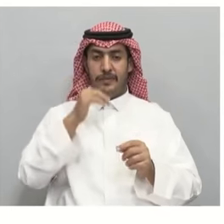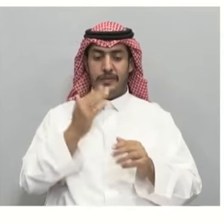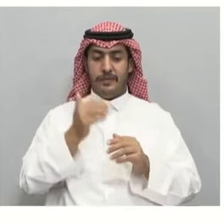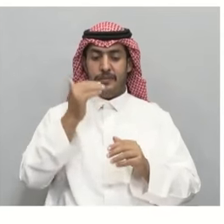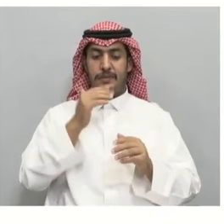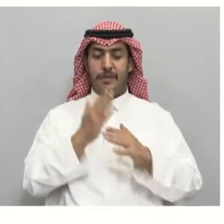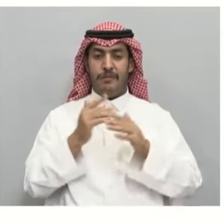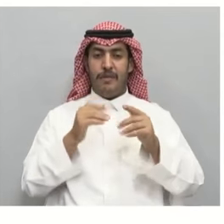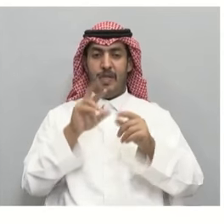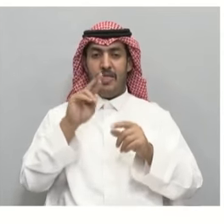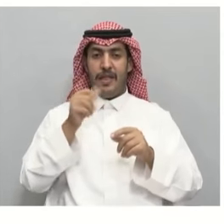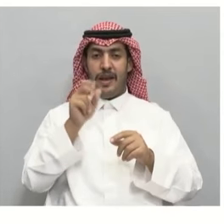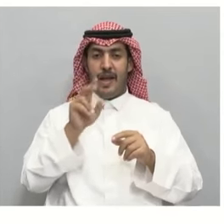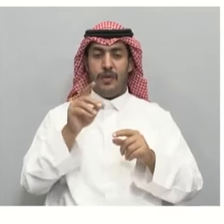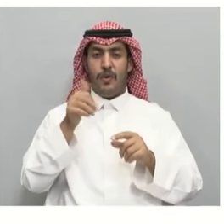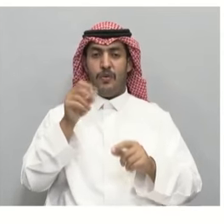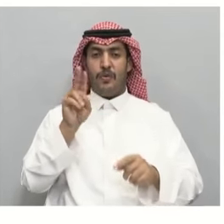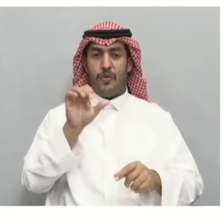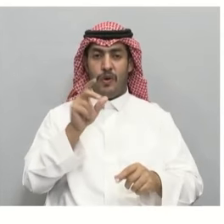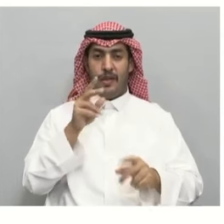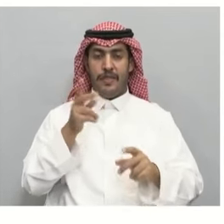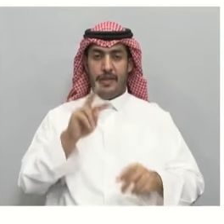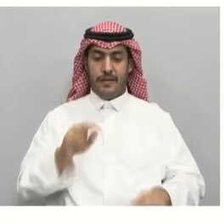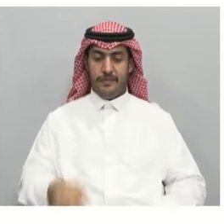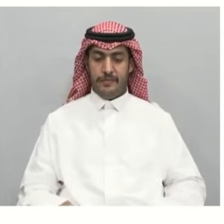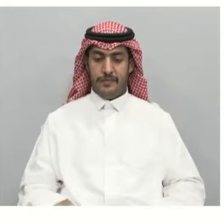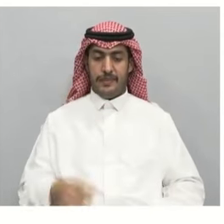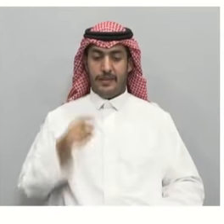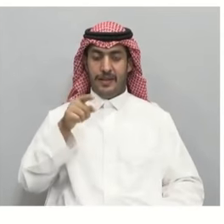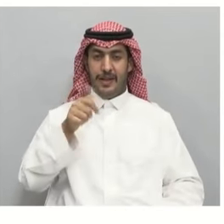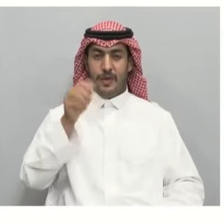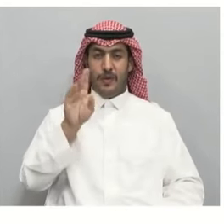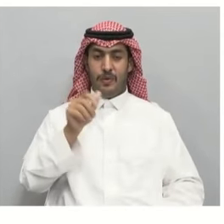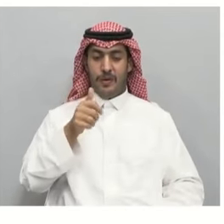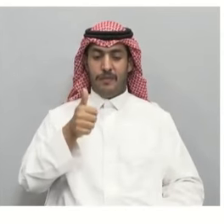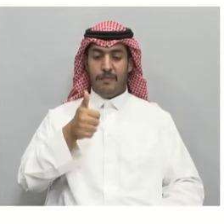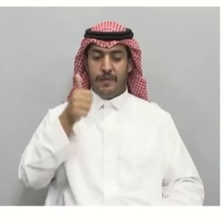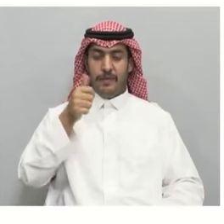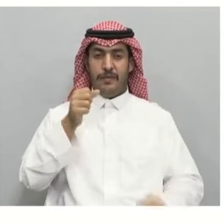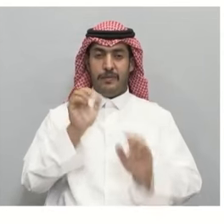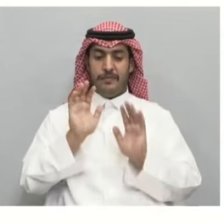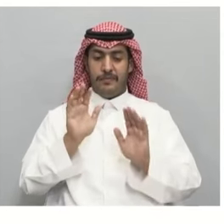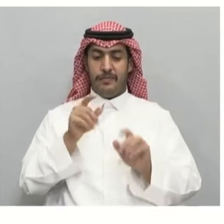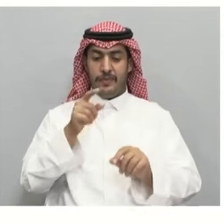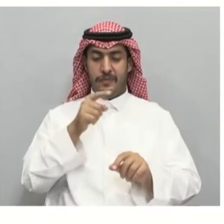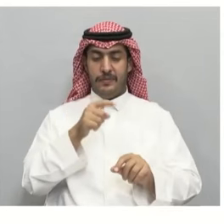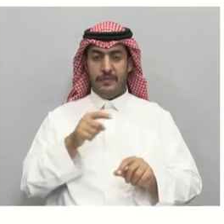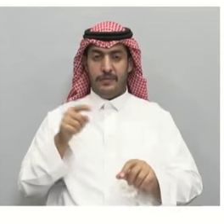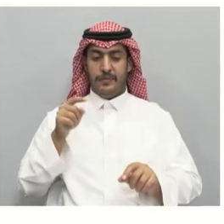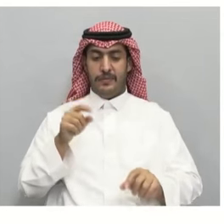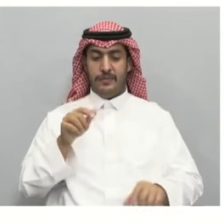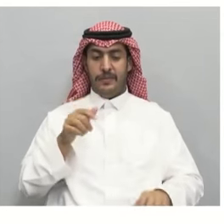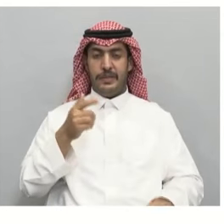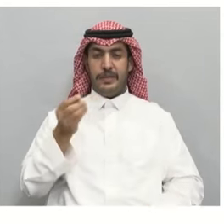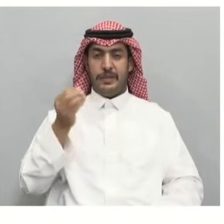صدامها بالذرات والالكترونات الاخرى فالذي يحصل ان هذا الالكترون يدفع الذي بعده وهذا يدفع الذي بعده